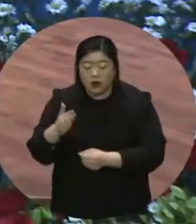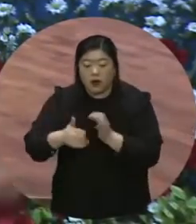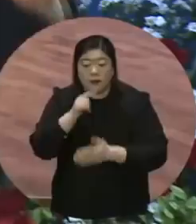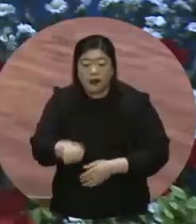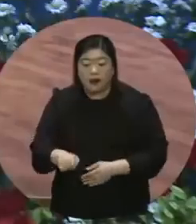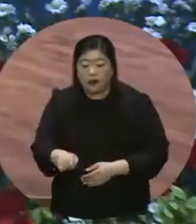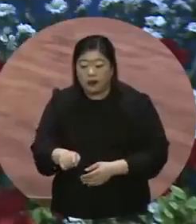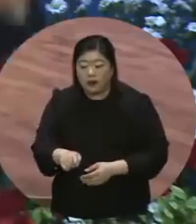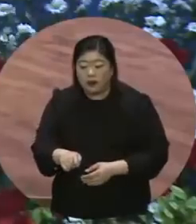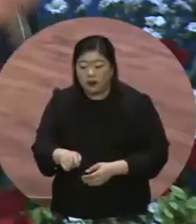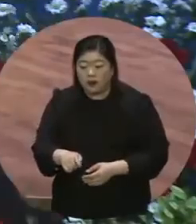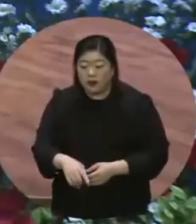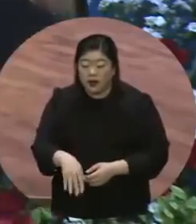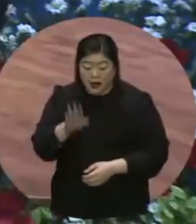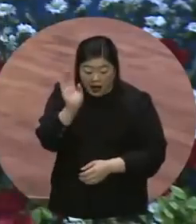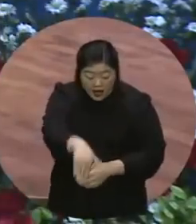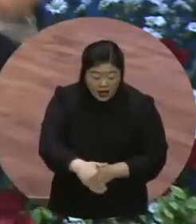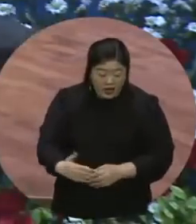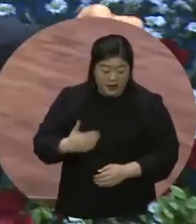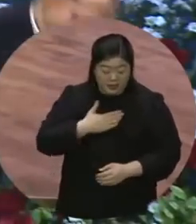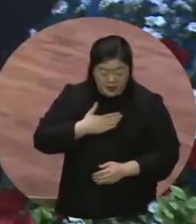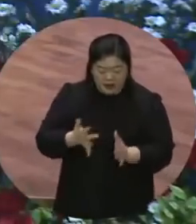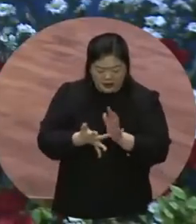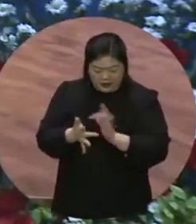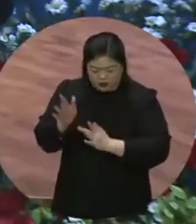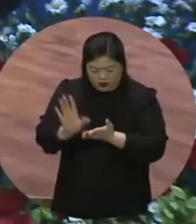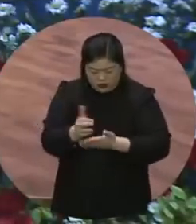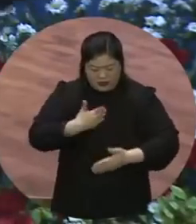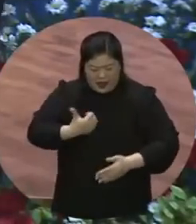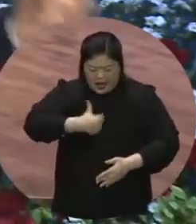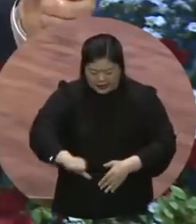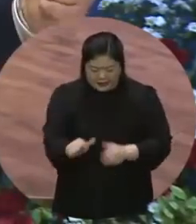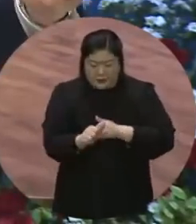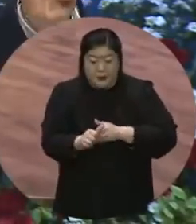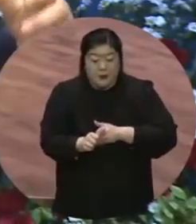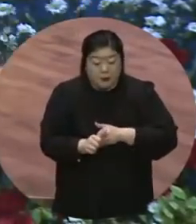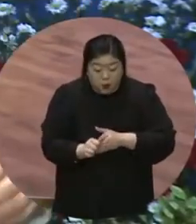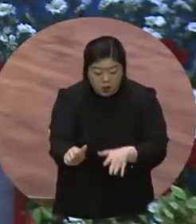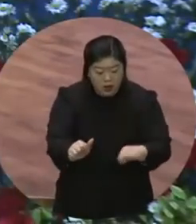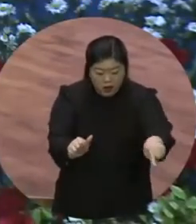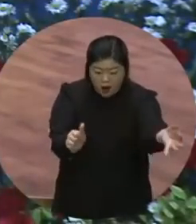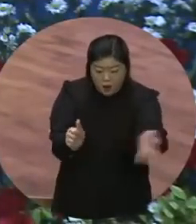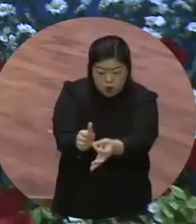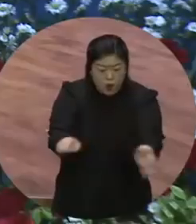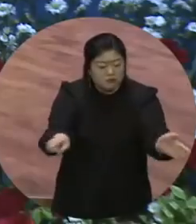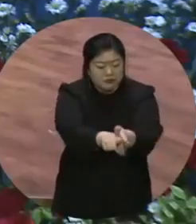해결했어요? 아들 예수 그리스도를 십자가에 죽이심으로